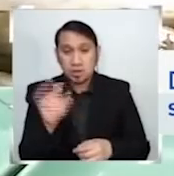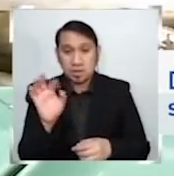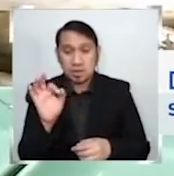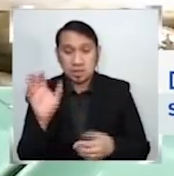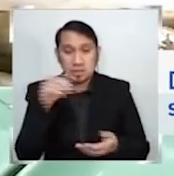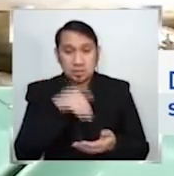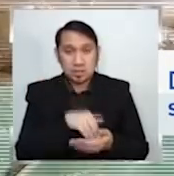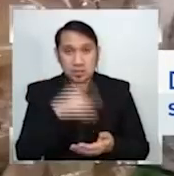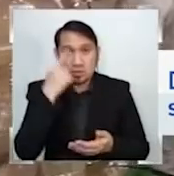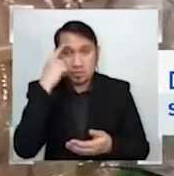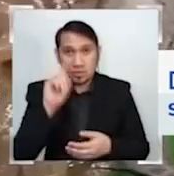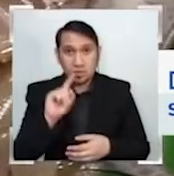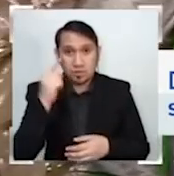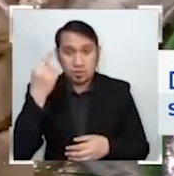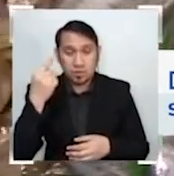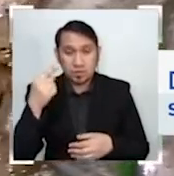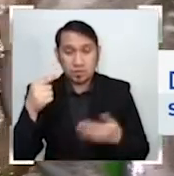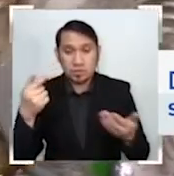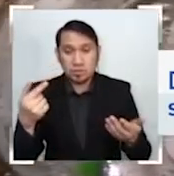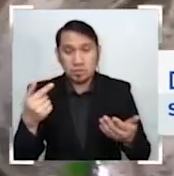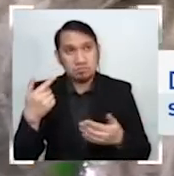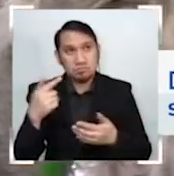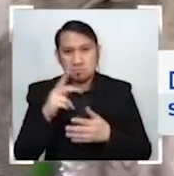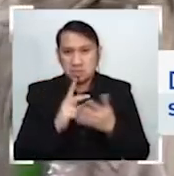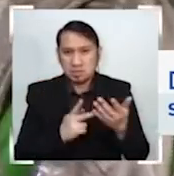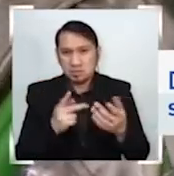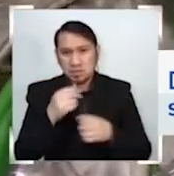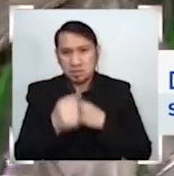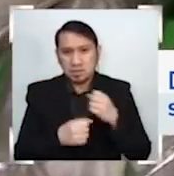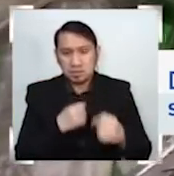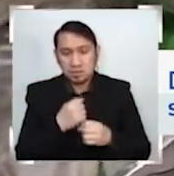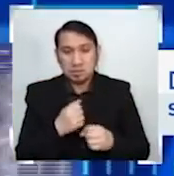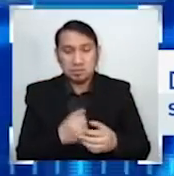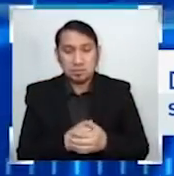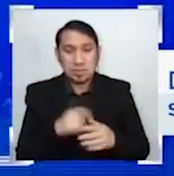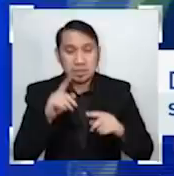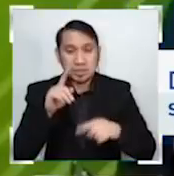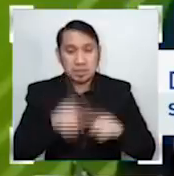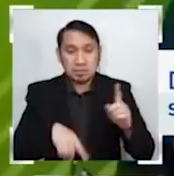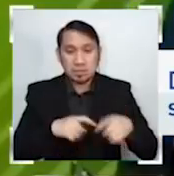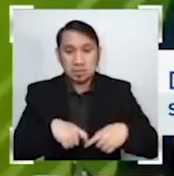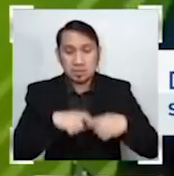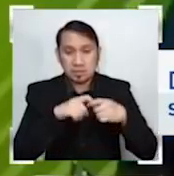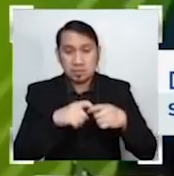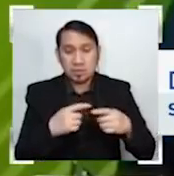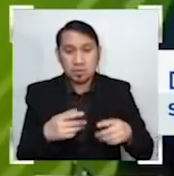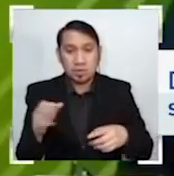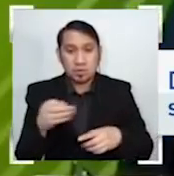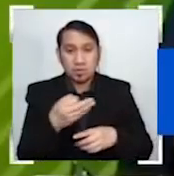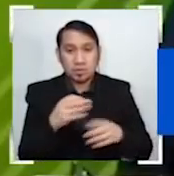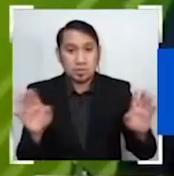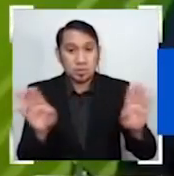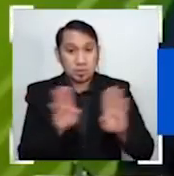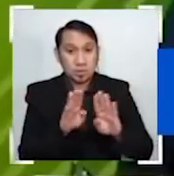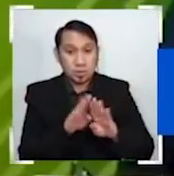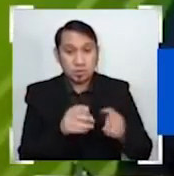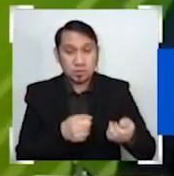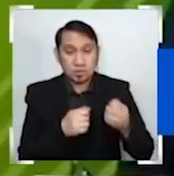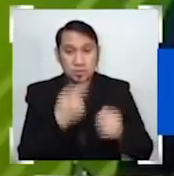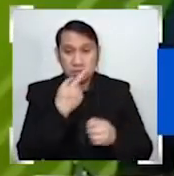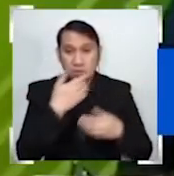sa first quarter. Hindi rin daw maaaring i-lift ang close fishing season agad-agad. There is time of the year